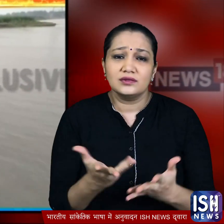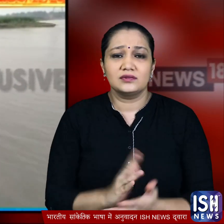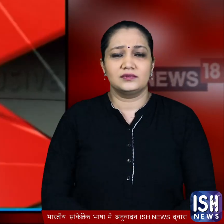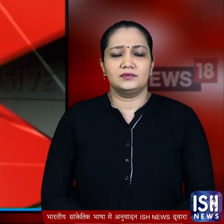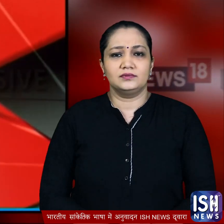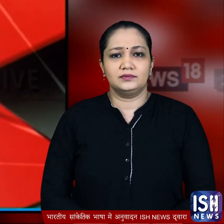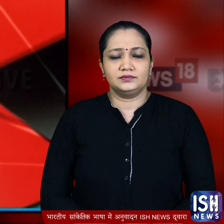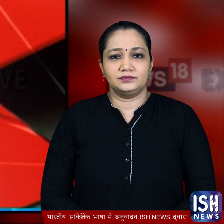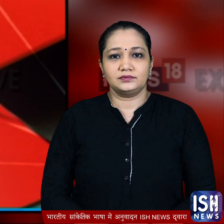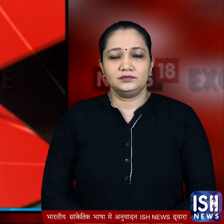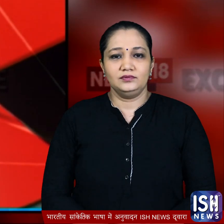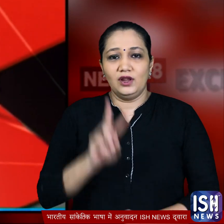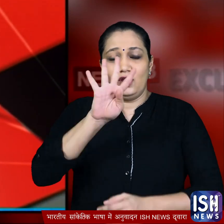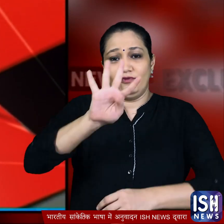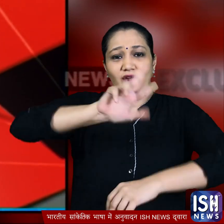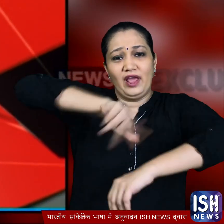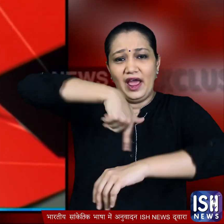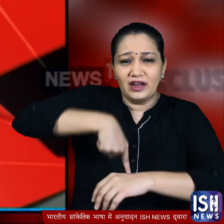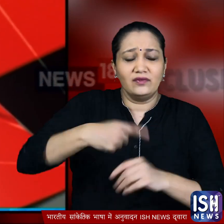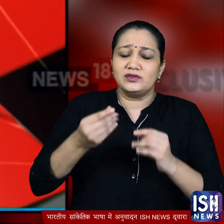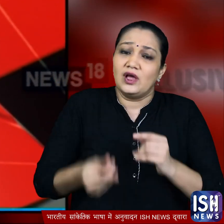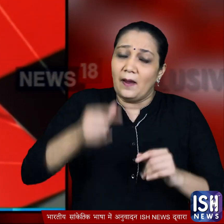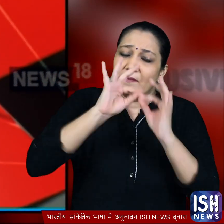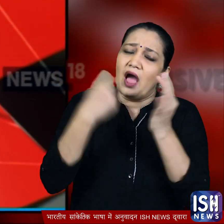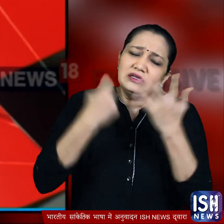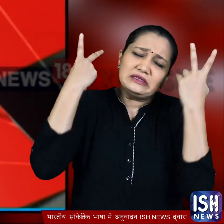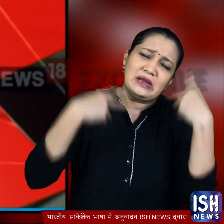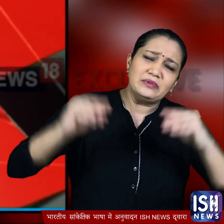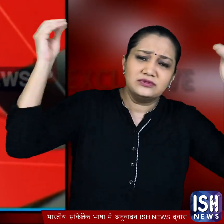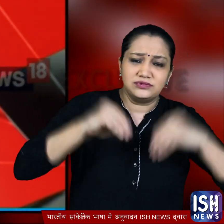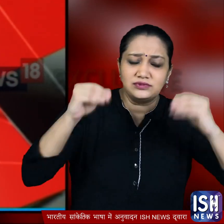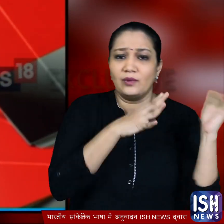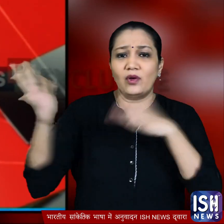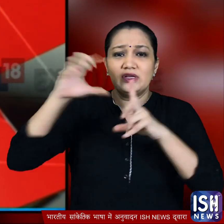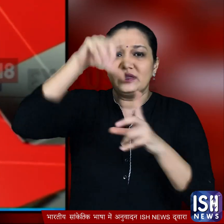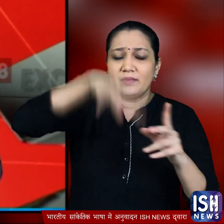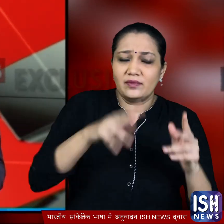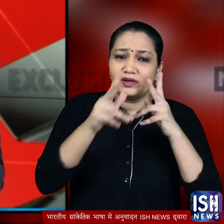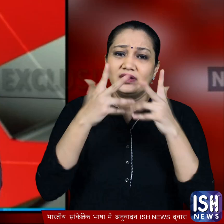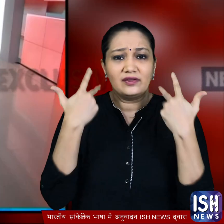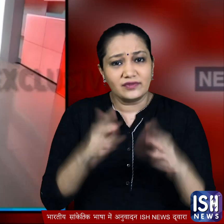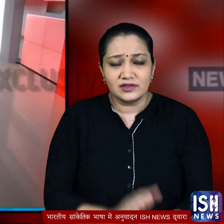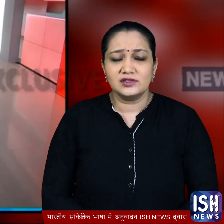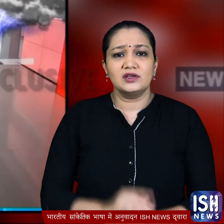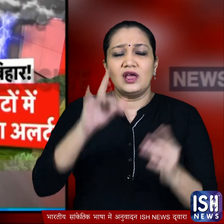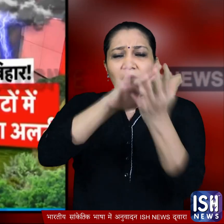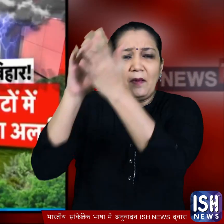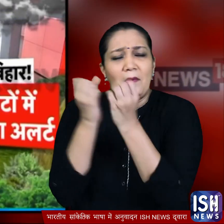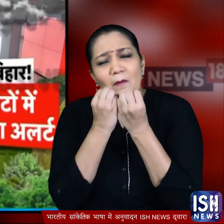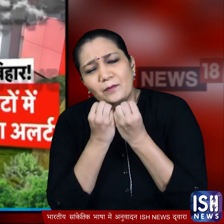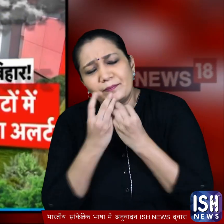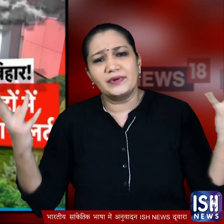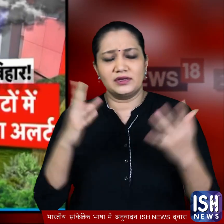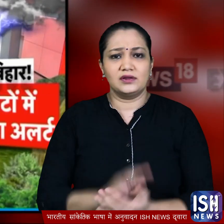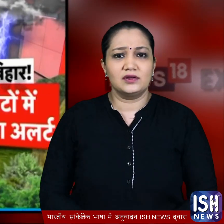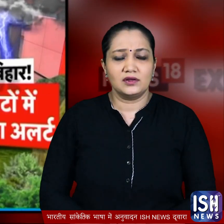आ रही, क्योंकि अनुमान है कि अगले 48 घंटे बिहार पर भारी हैं। मौसम विभाग ने चेतावनी जारी की है कि अगले 48 घंटे में राज्य के कई जिलों